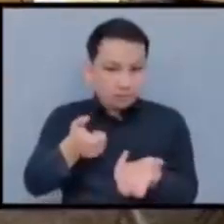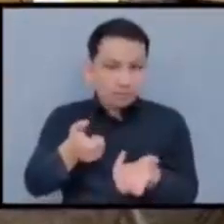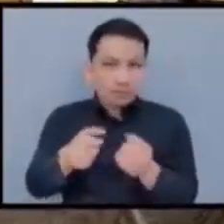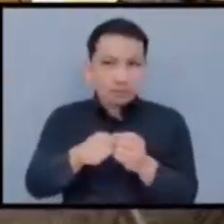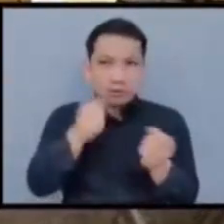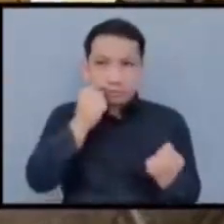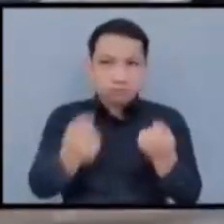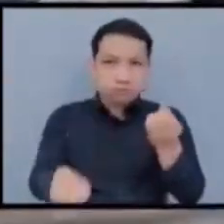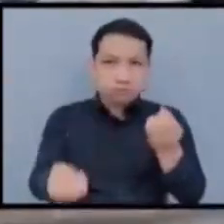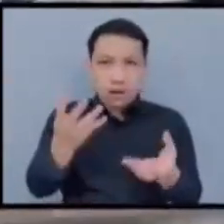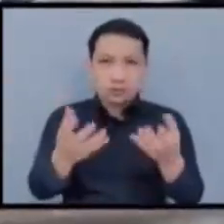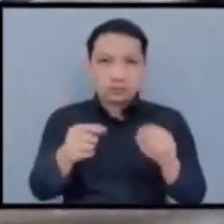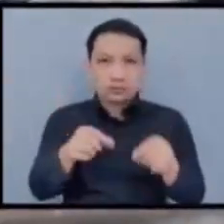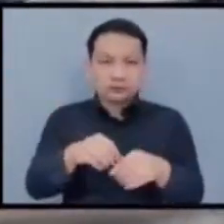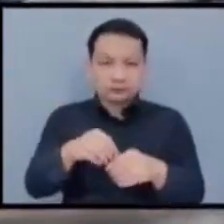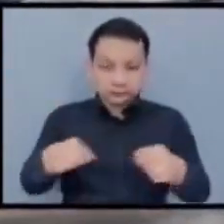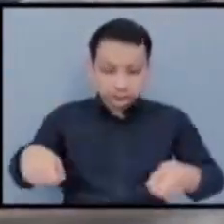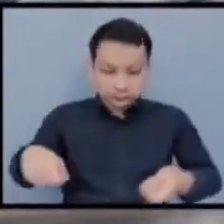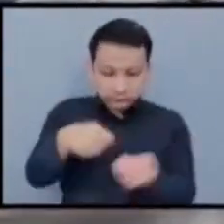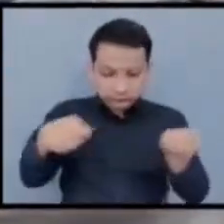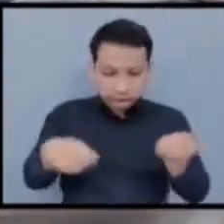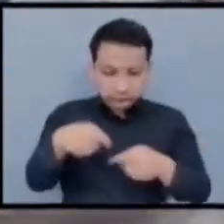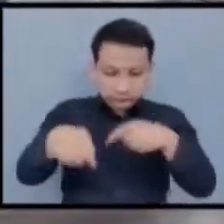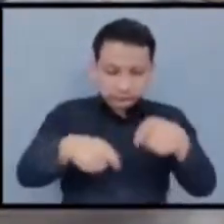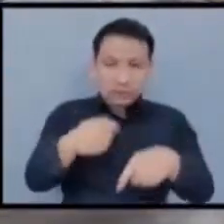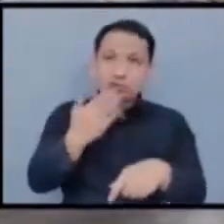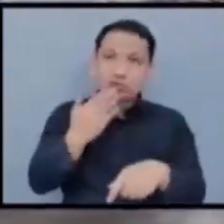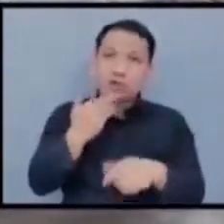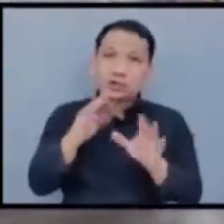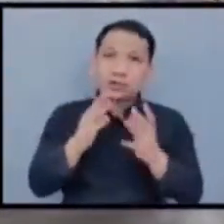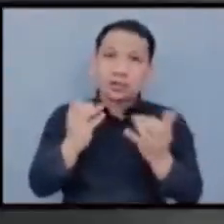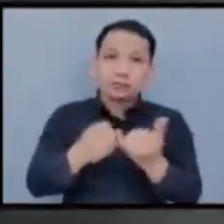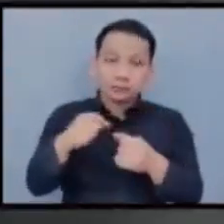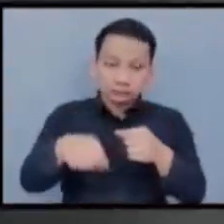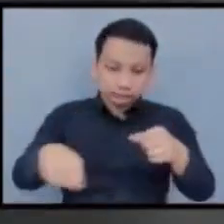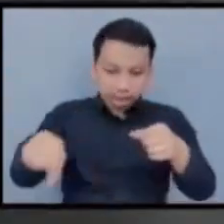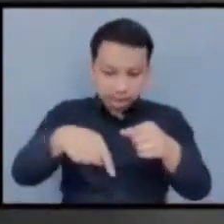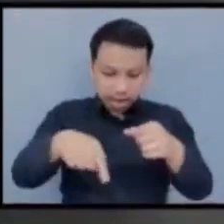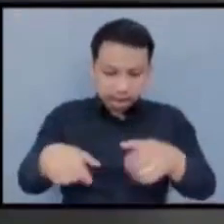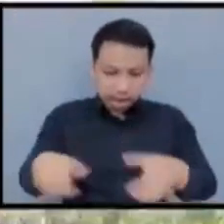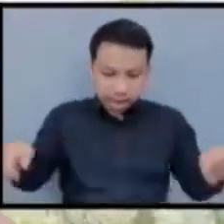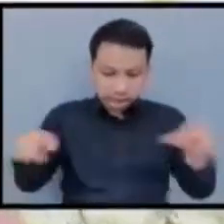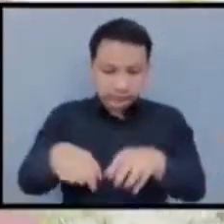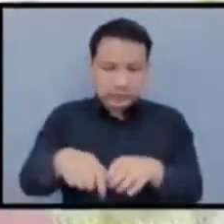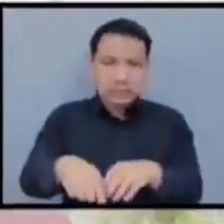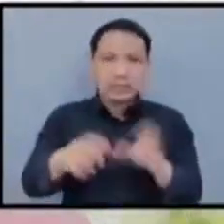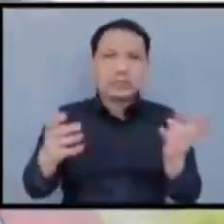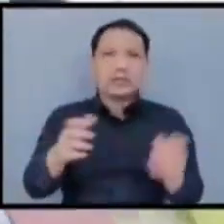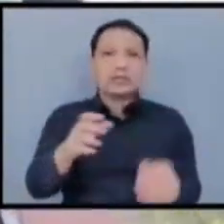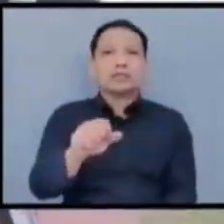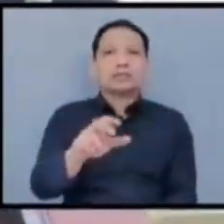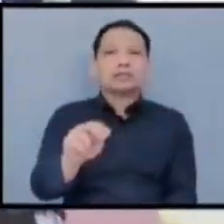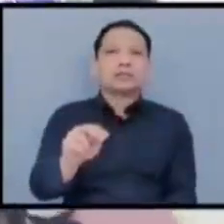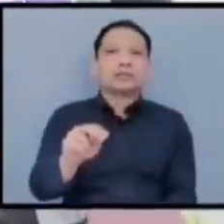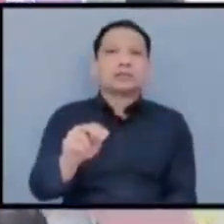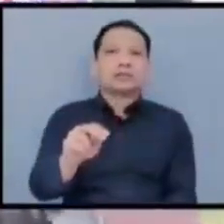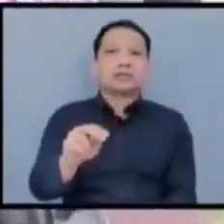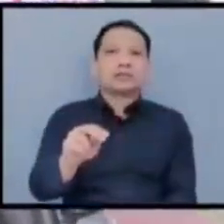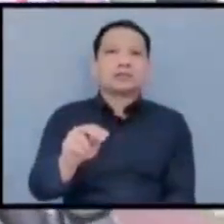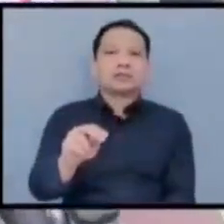na nakabaon sa sugar mill ni dating Governor Pride Henry Teves sa Santa Catalina, Negros Oriental. Yesterday I was